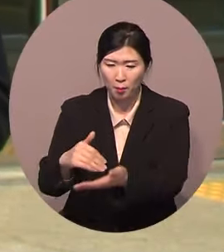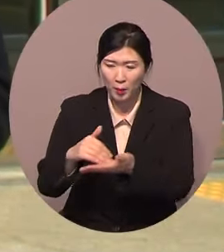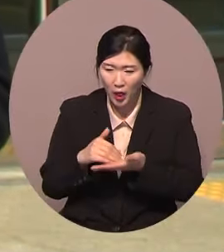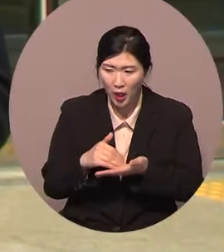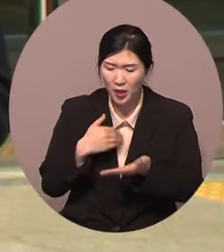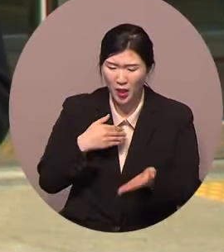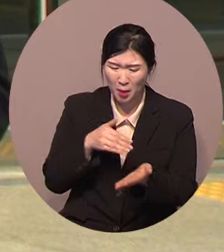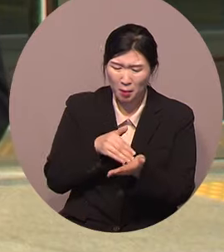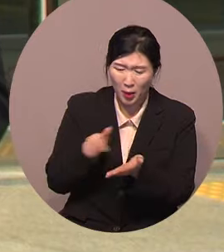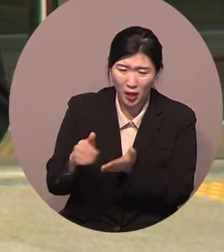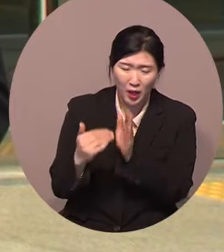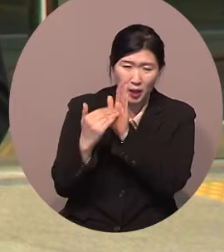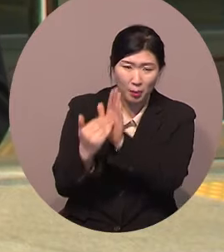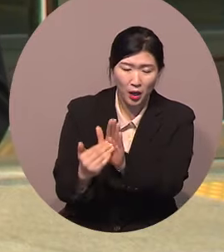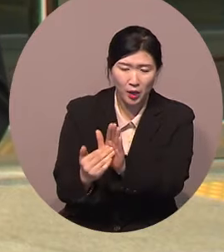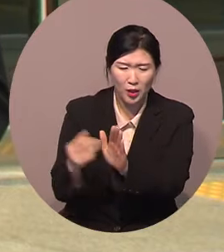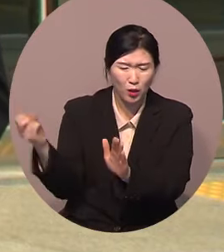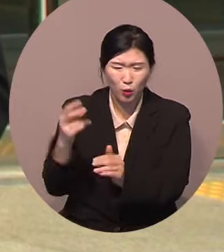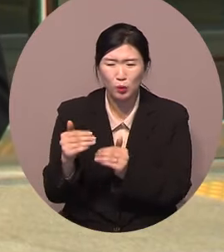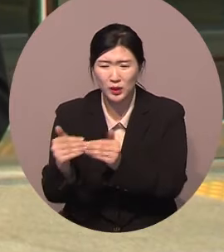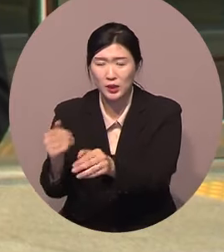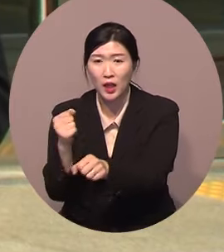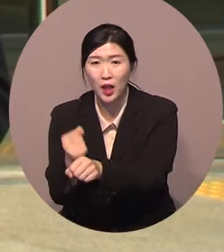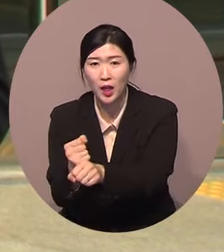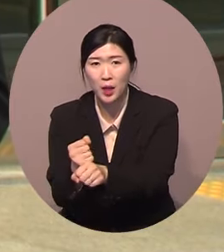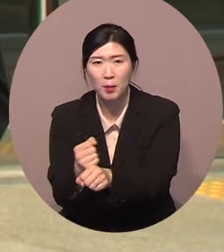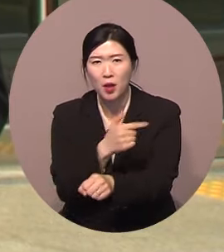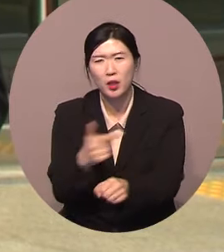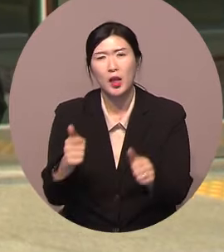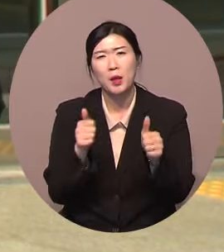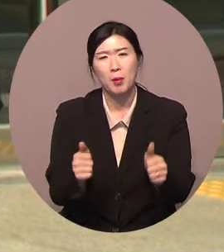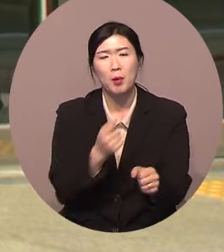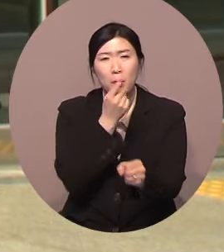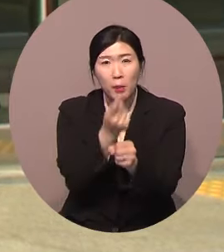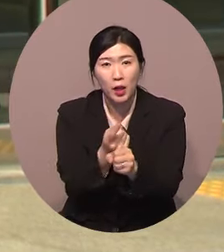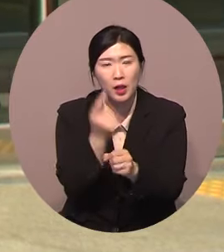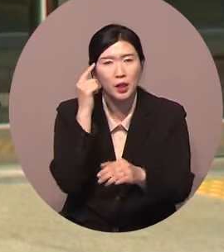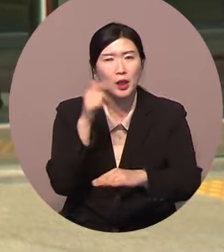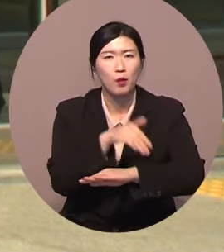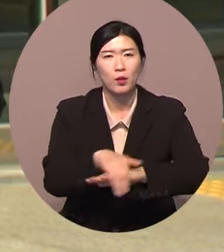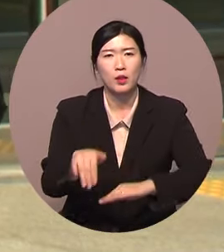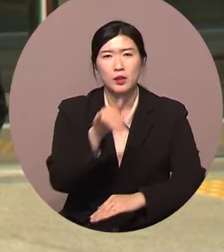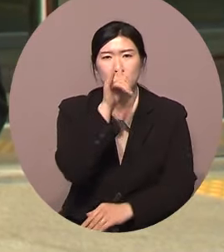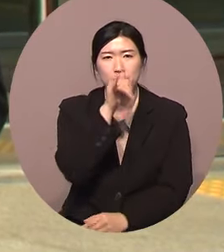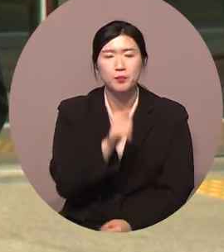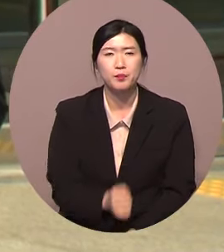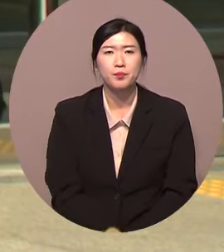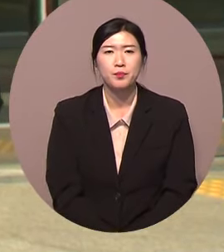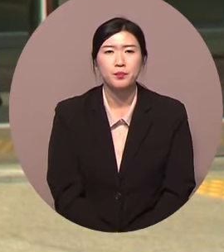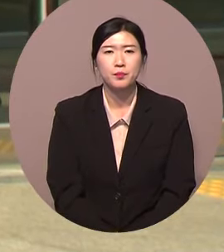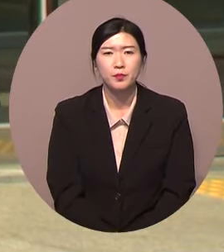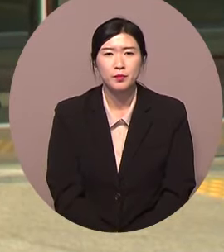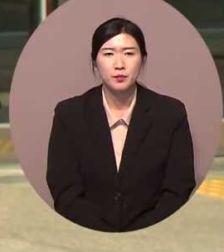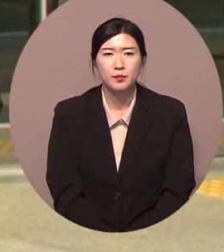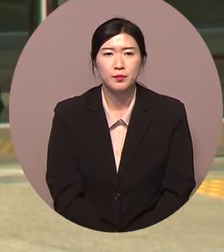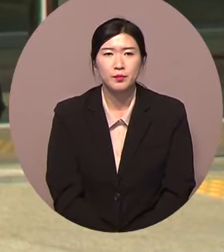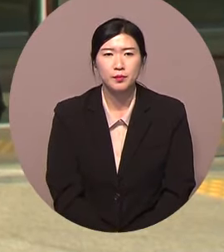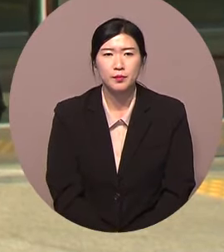폐지가 결정될 경우 가처분 신청을 비롯해 대법원에 행정소송을 제기할 방침입니다. MBC 뉴스 김태욱입니다.